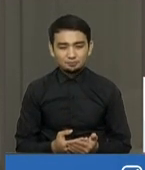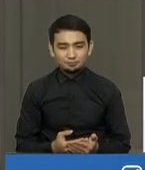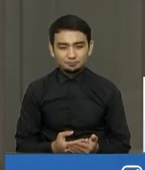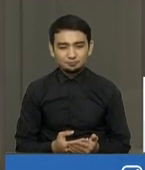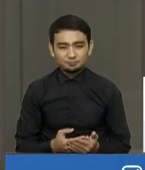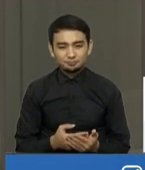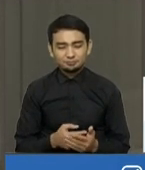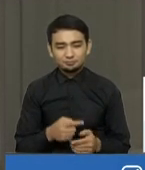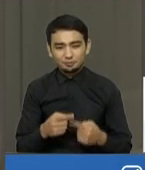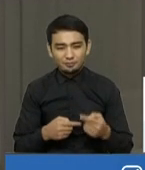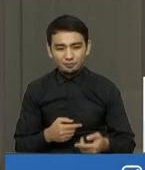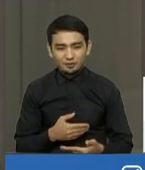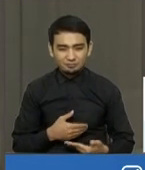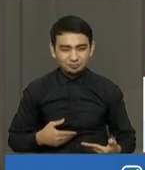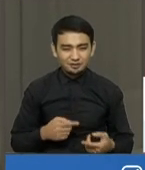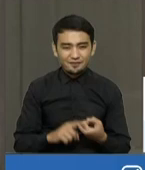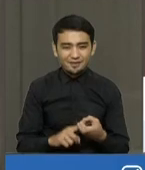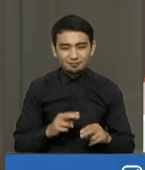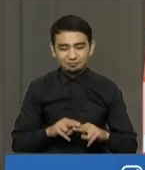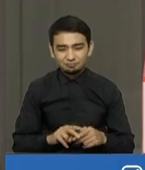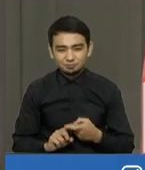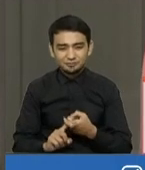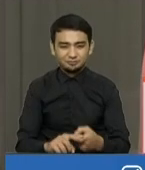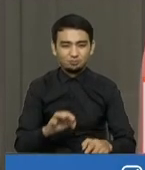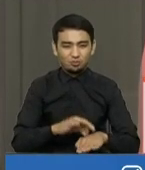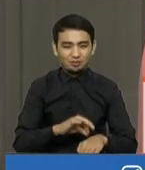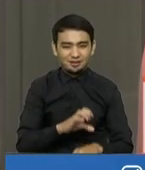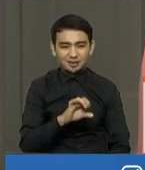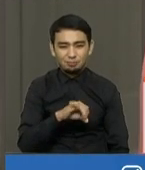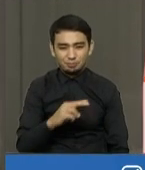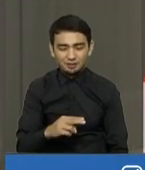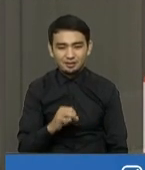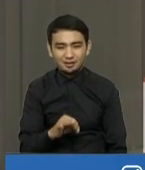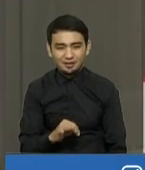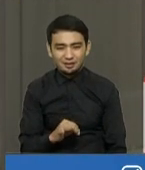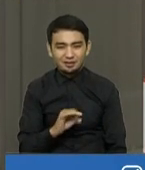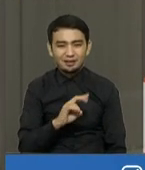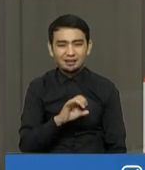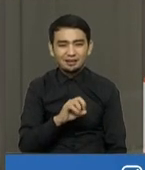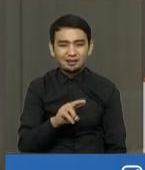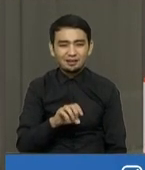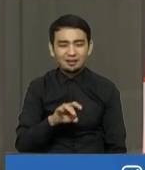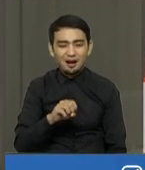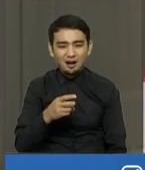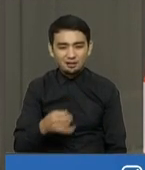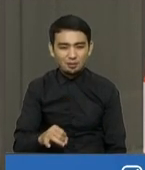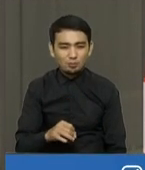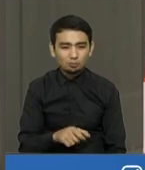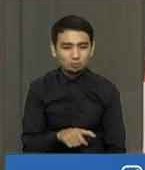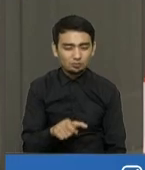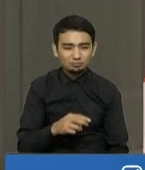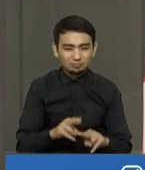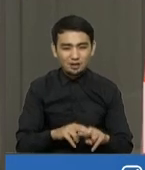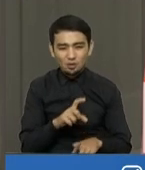половой путь лидирует. Это связано с тем, что все-таки парентеральный путь, люди, которые